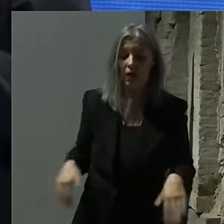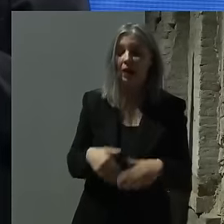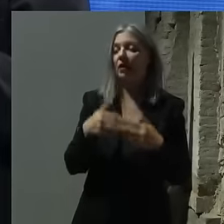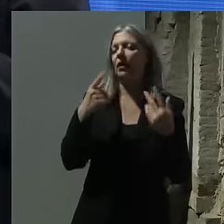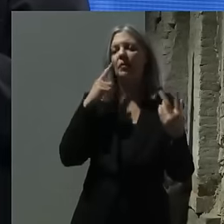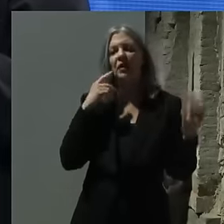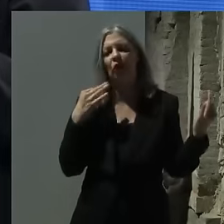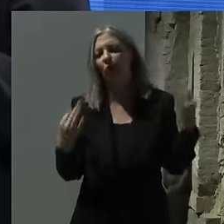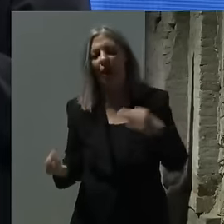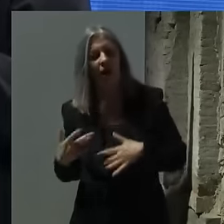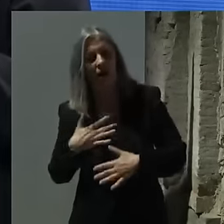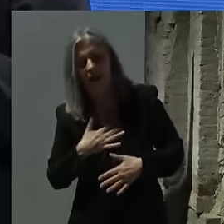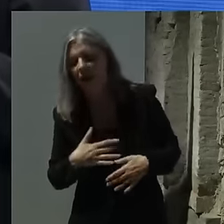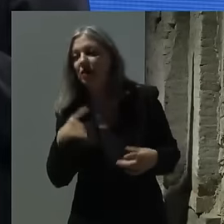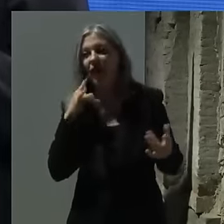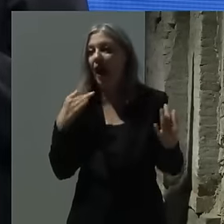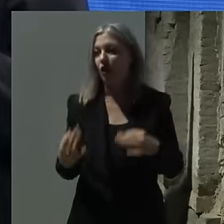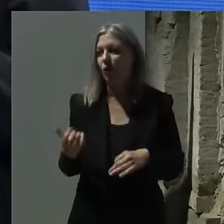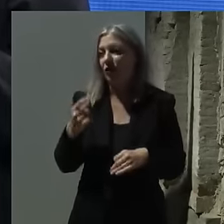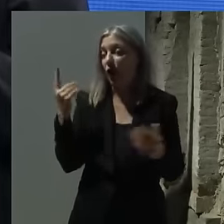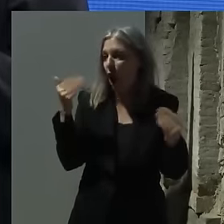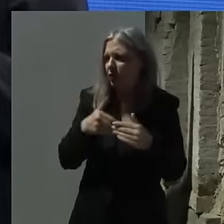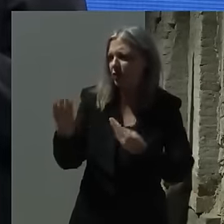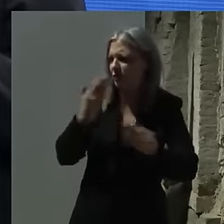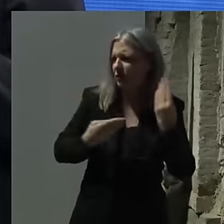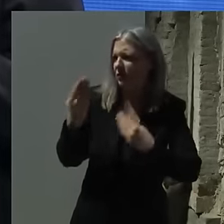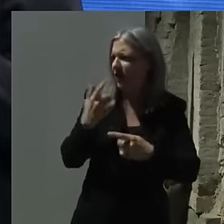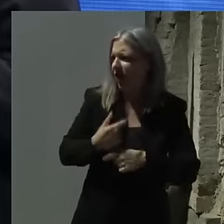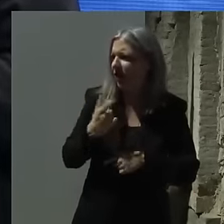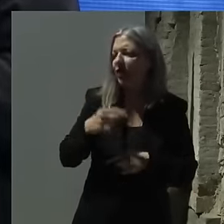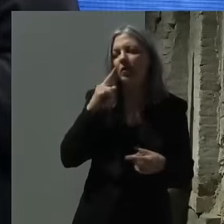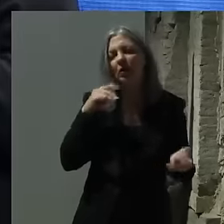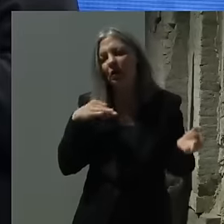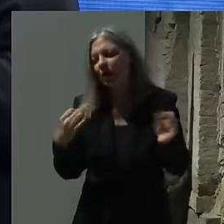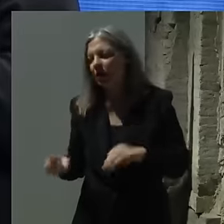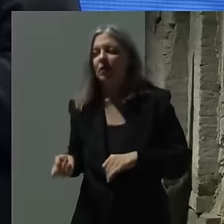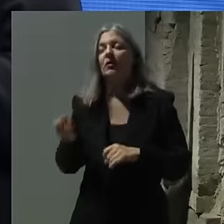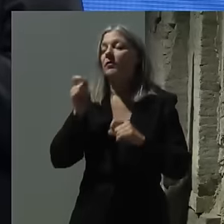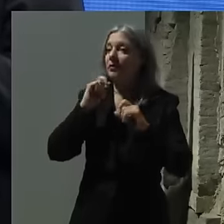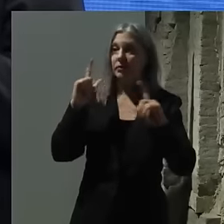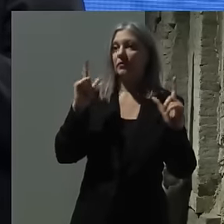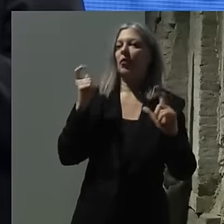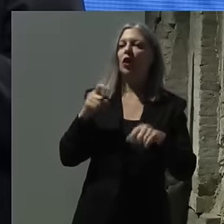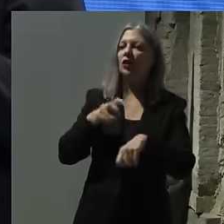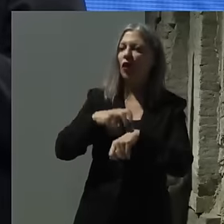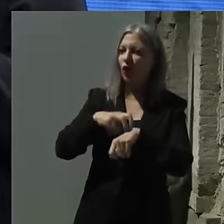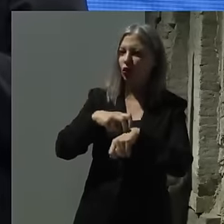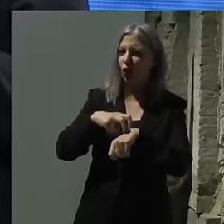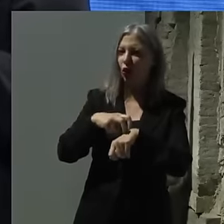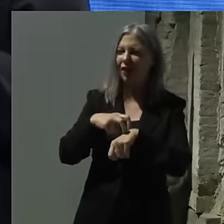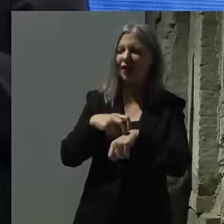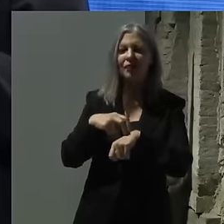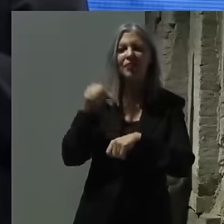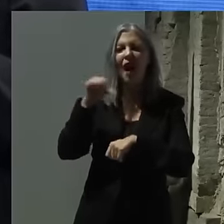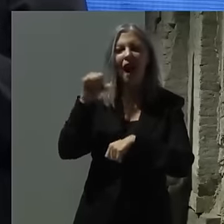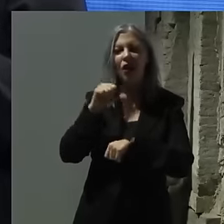notte passata in quel modo, svengo. Al momento che io rinvengo, perché c'era un dottore che mi ha strofinato in viso dell'alcol per